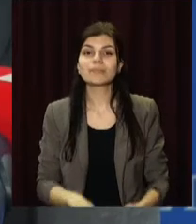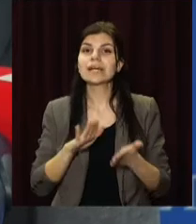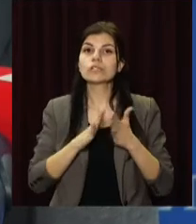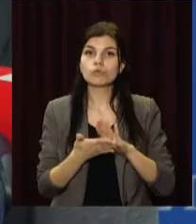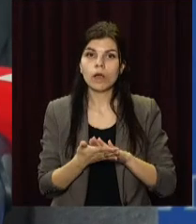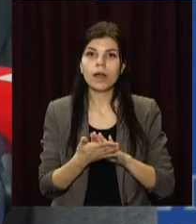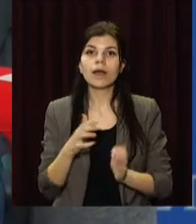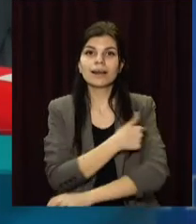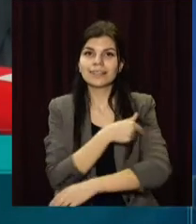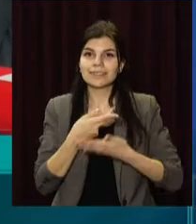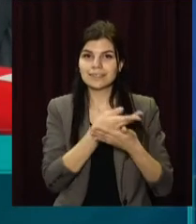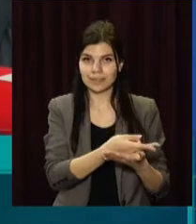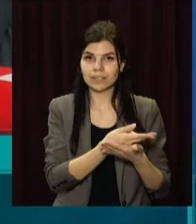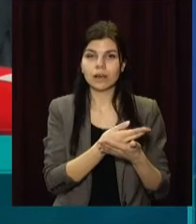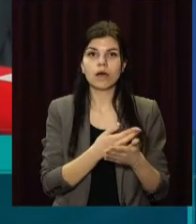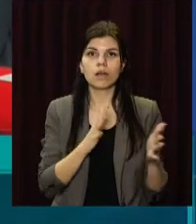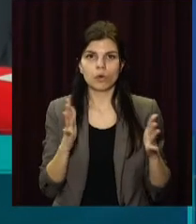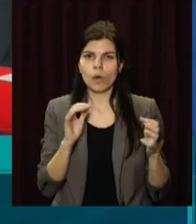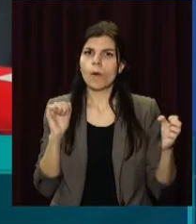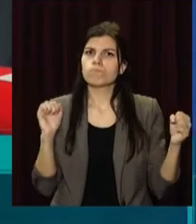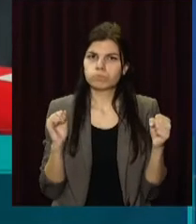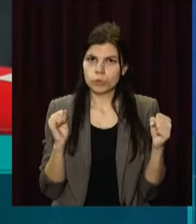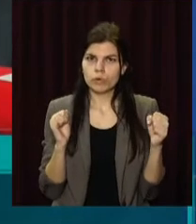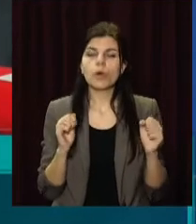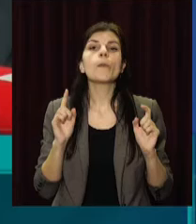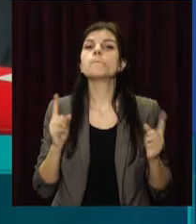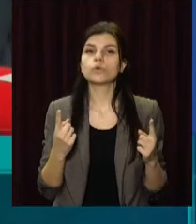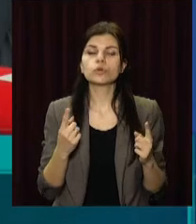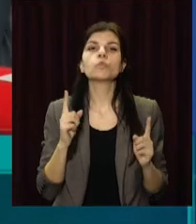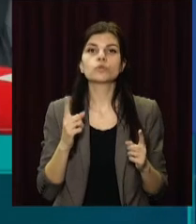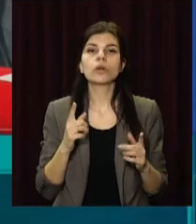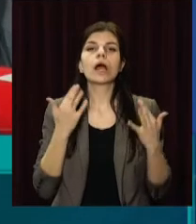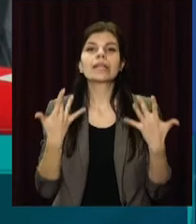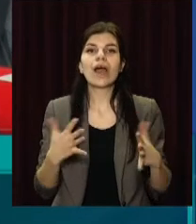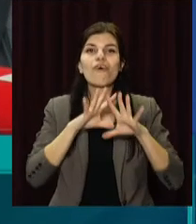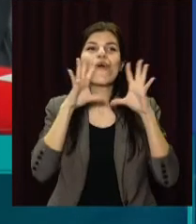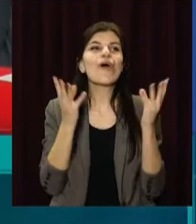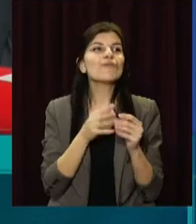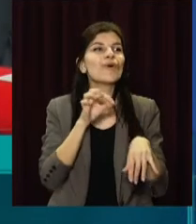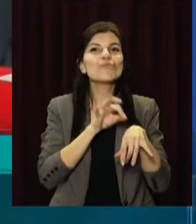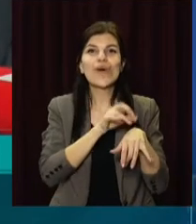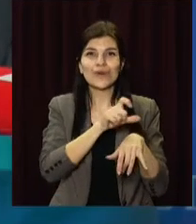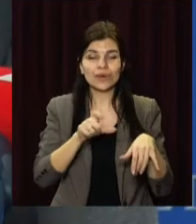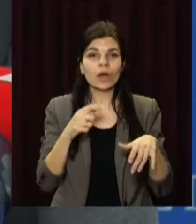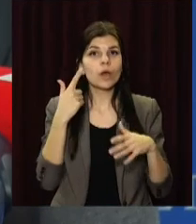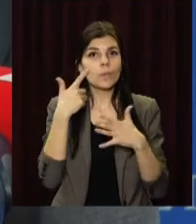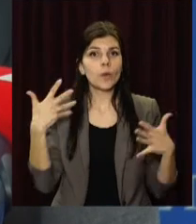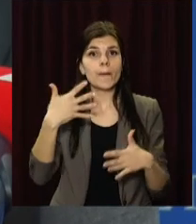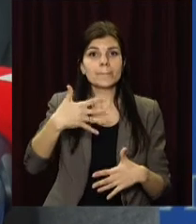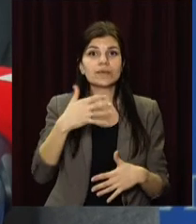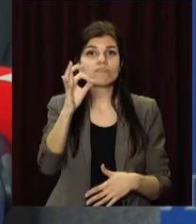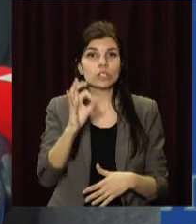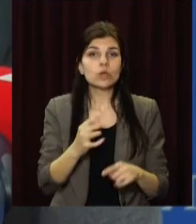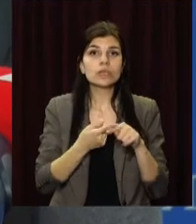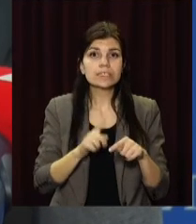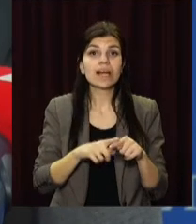Ситуація в стаціонарах, вона більш напружена, тому що із загальної кількості захворілих більше 50%